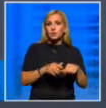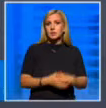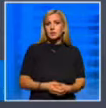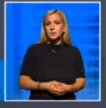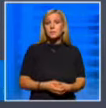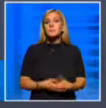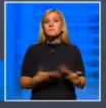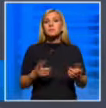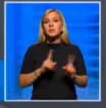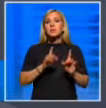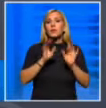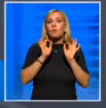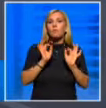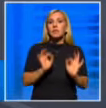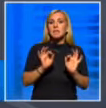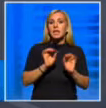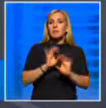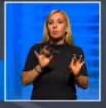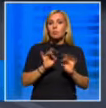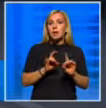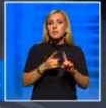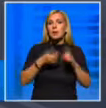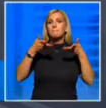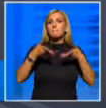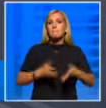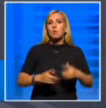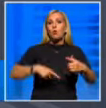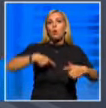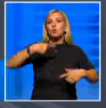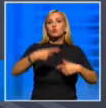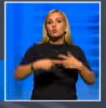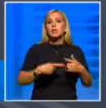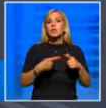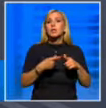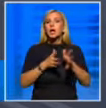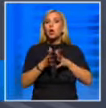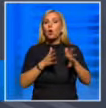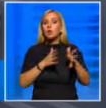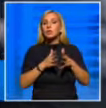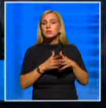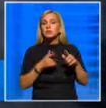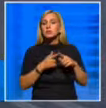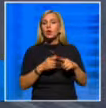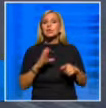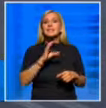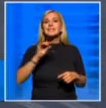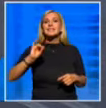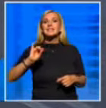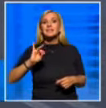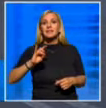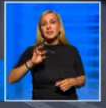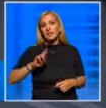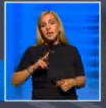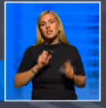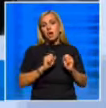По неофициална информация, произхода е на хората там, те са посочили, че са сирийци, но дали е